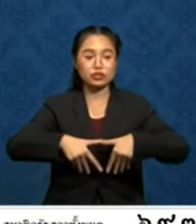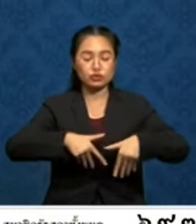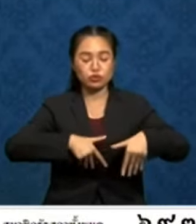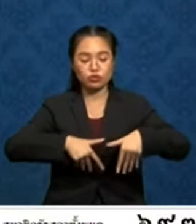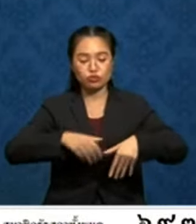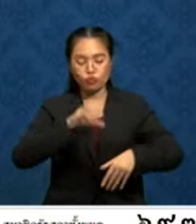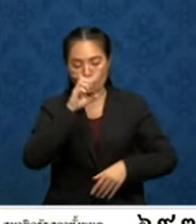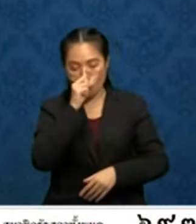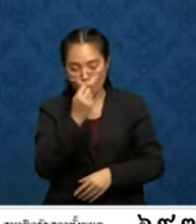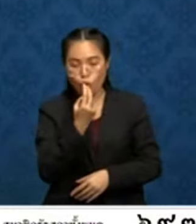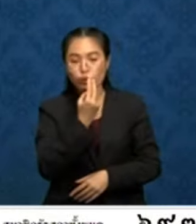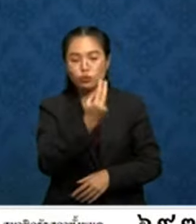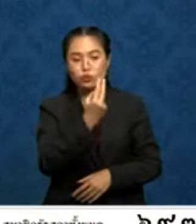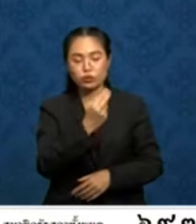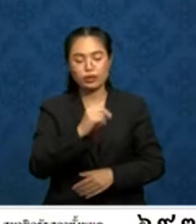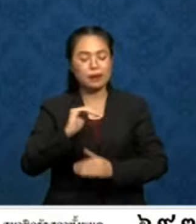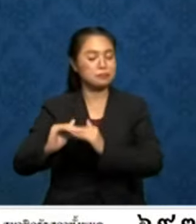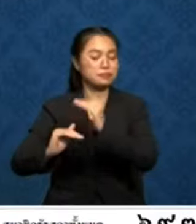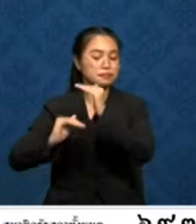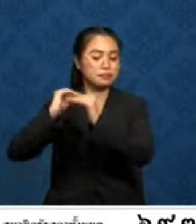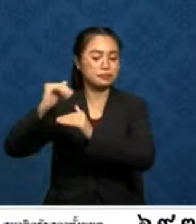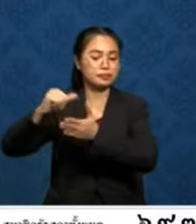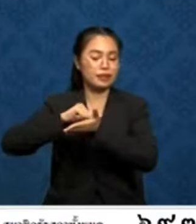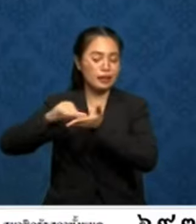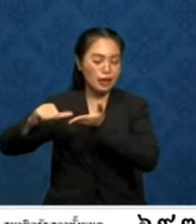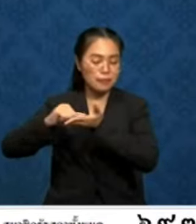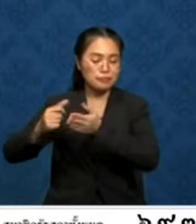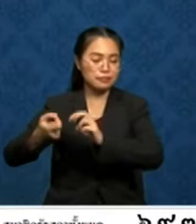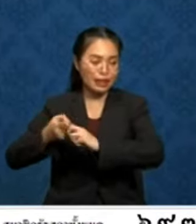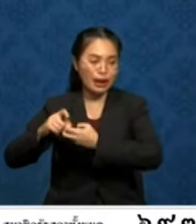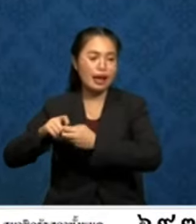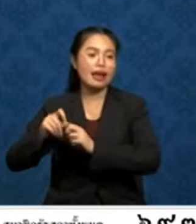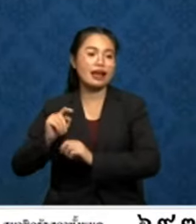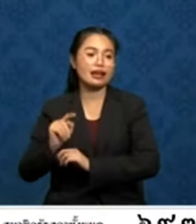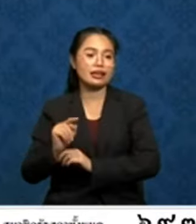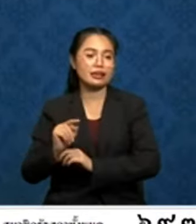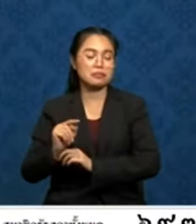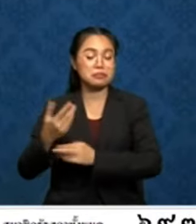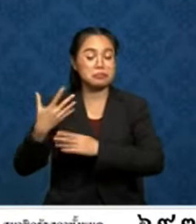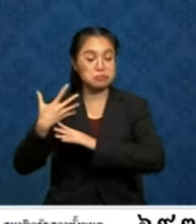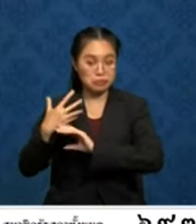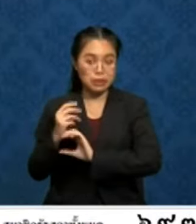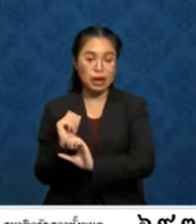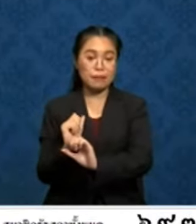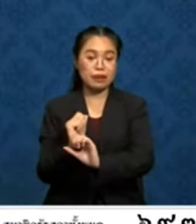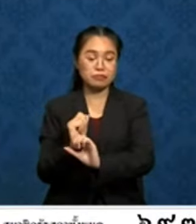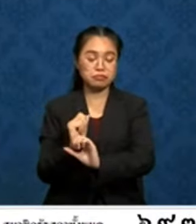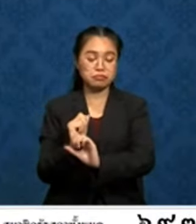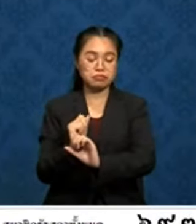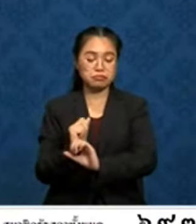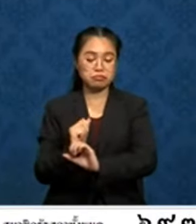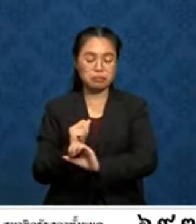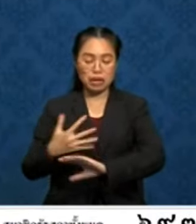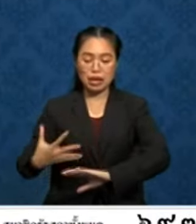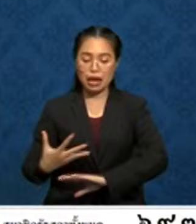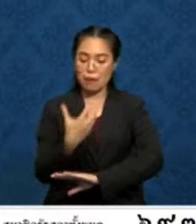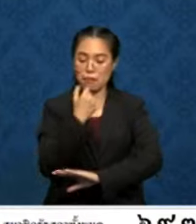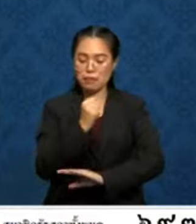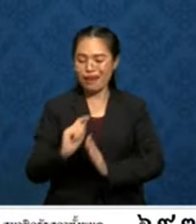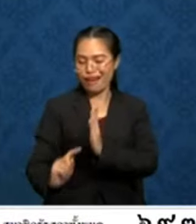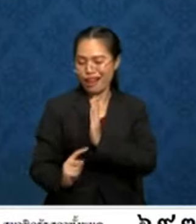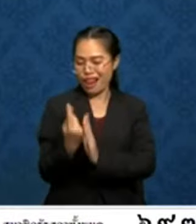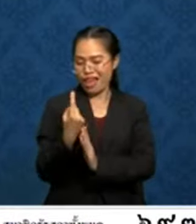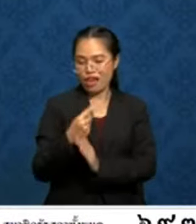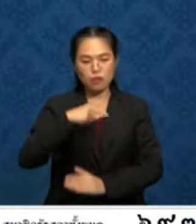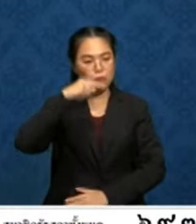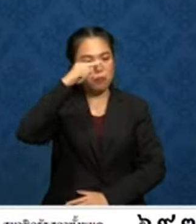อยู่ว่าเราจะเดินหน้าอย่างไรกับการกระจายอำนาจพรรคเปัยเป็นพรรคการเมืองแรกของประเทศไทยที่ทำ